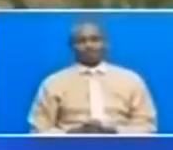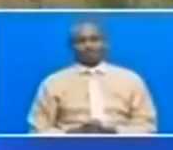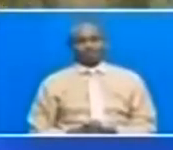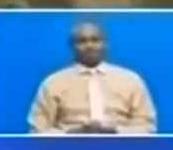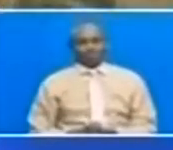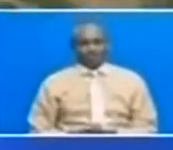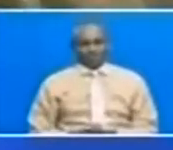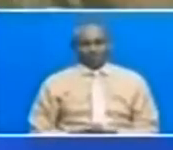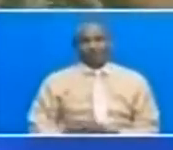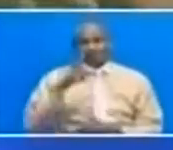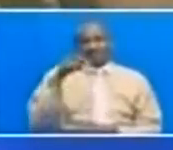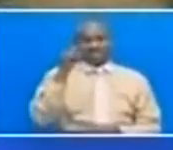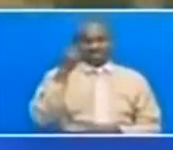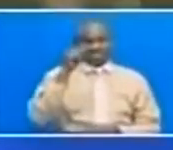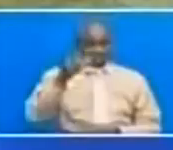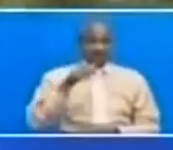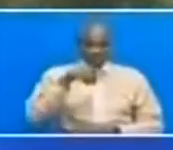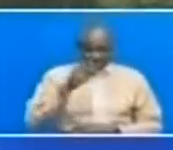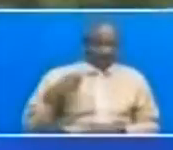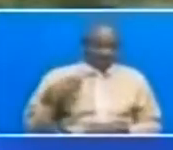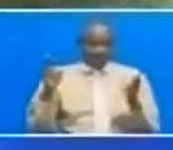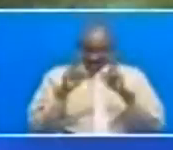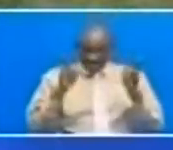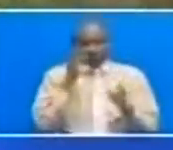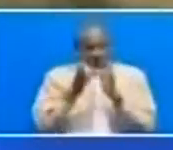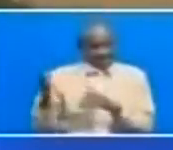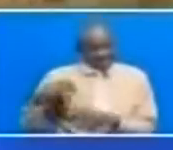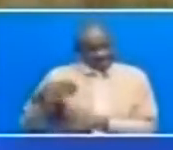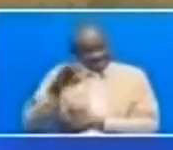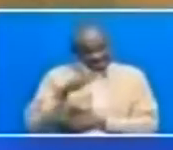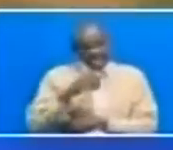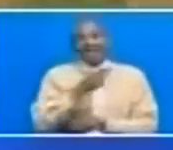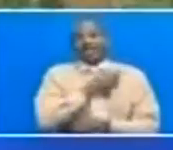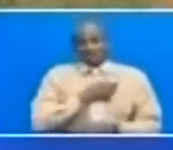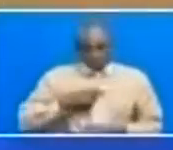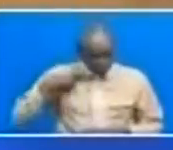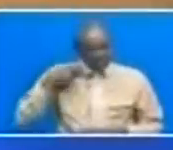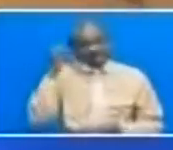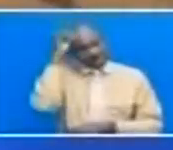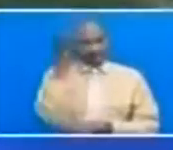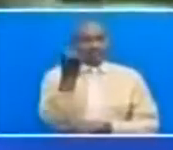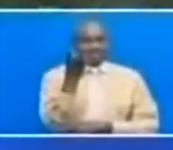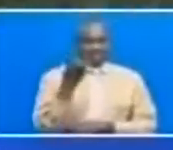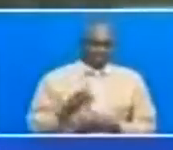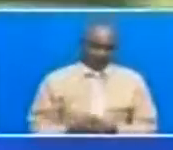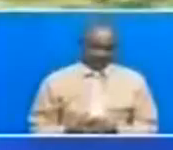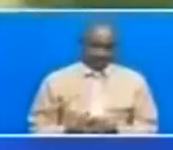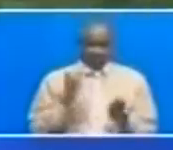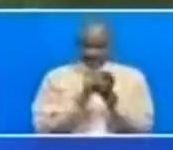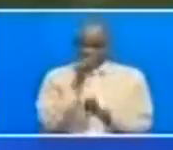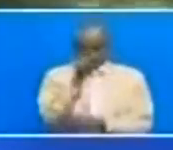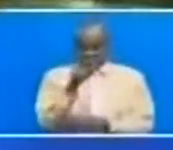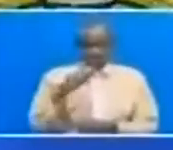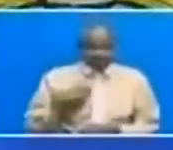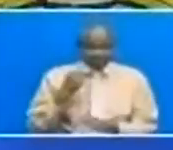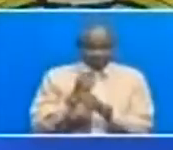Ni David Kinja akijiandaa kwa mashindano anayopania kuandaa katika eneo la Githunguri, kaunti ya Kiambu. Tulikutana naye